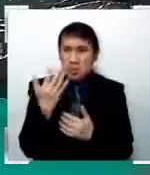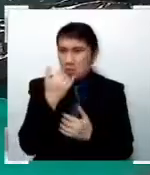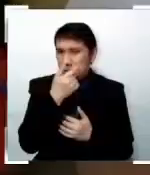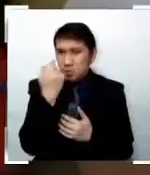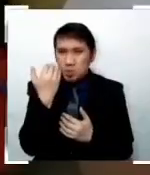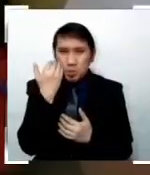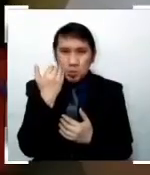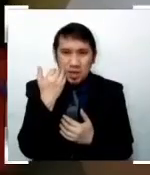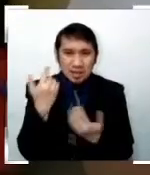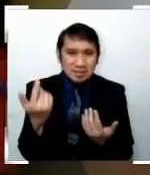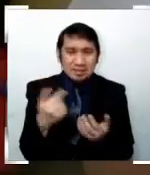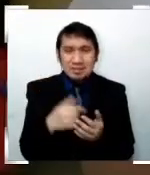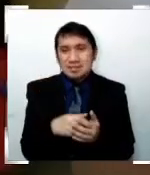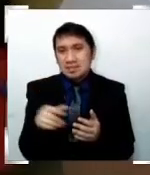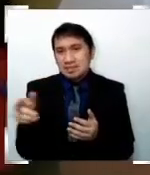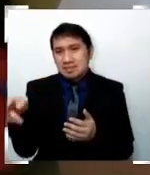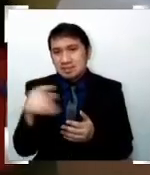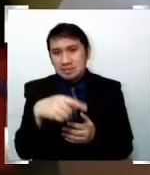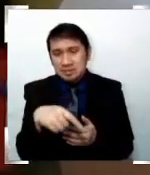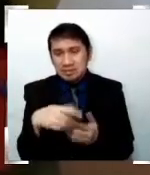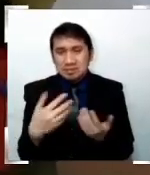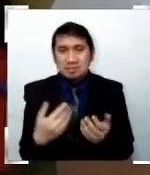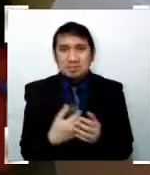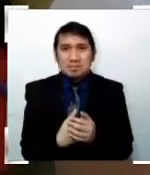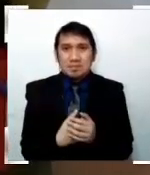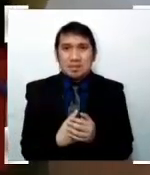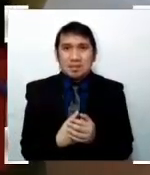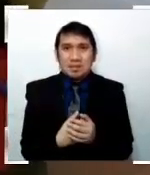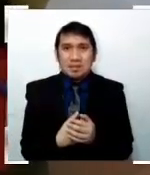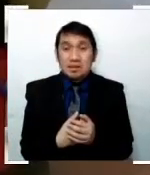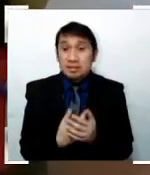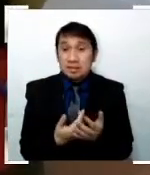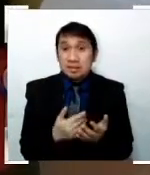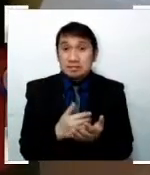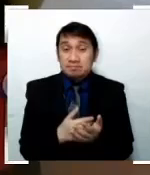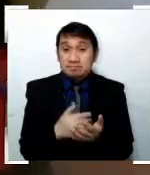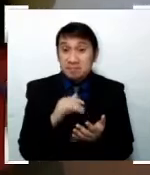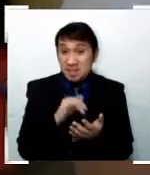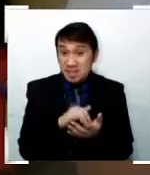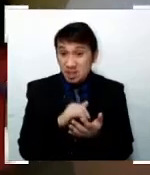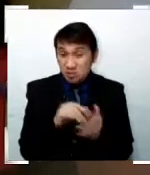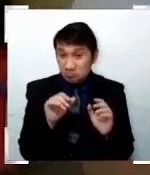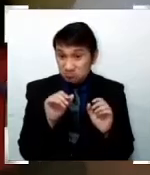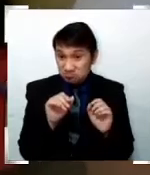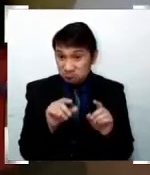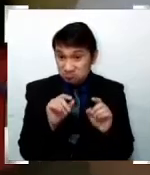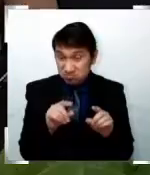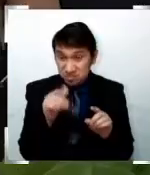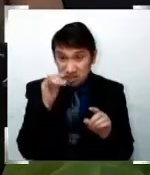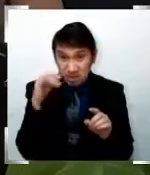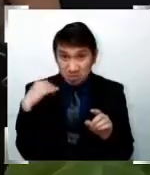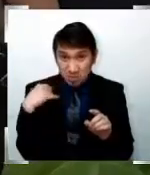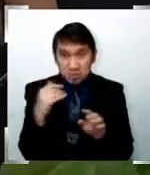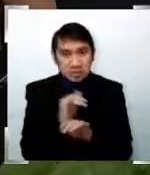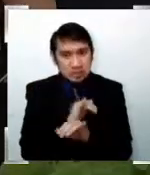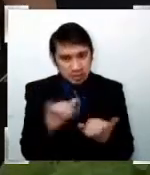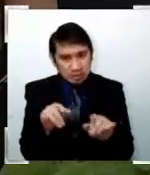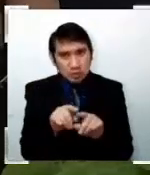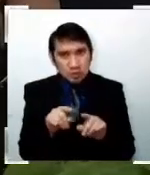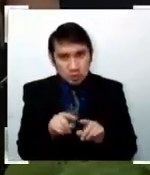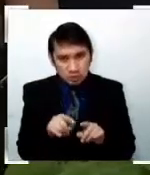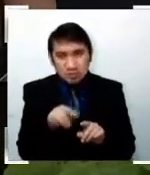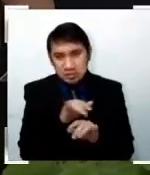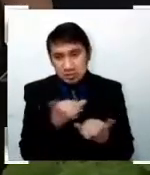dealer natin. Matumbal talaga, kaya yung tenda namin kahapon, andito pa rin, meron pa rin. Ayon